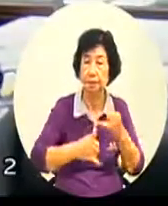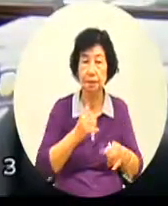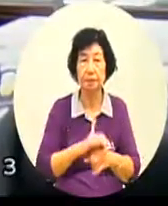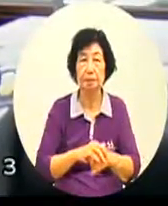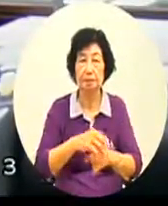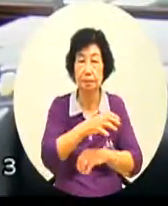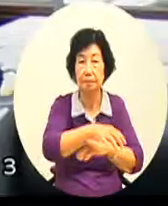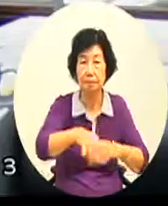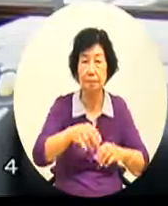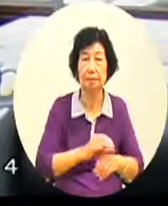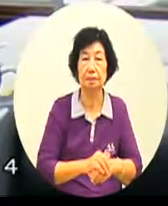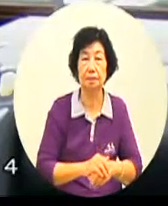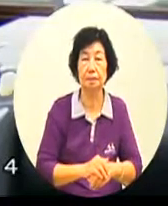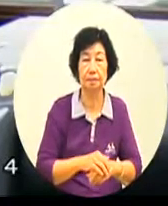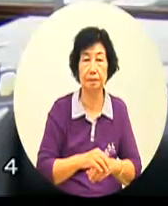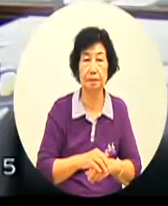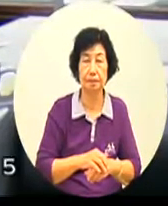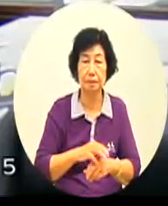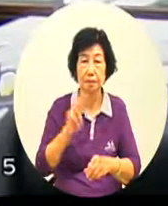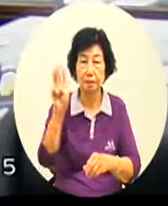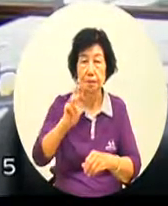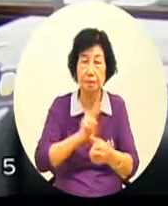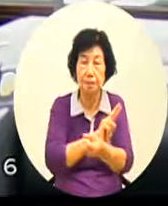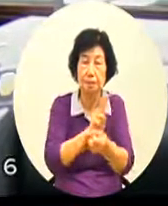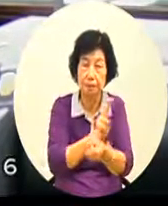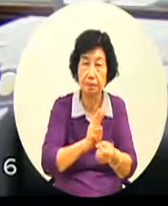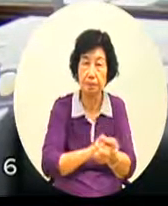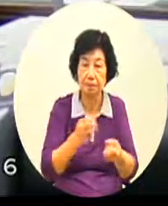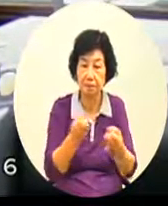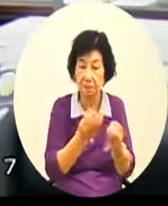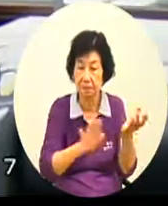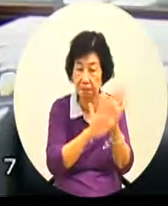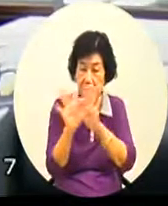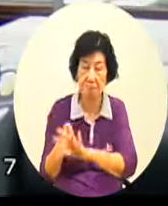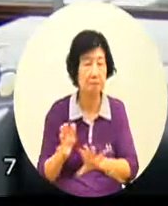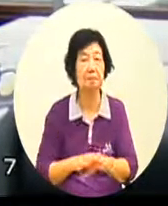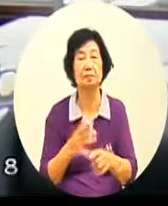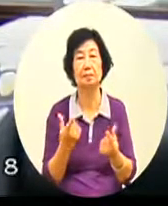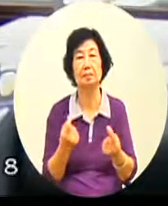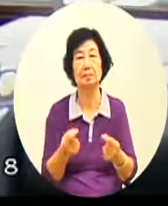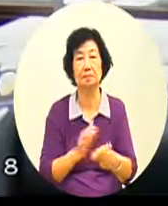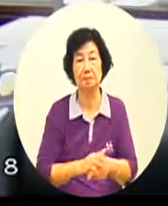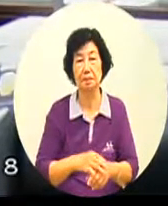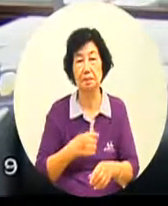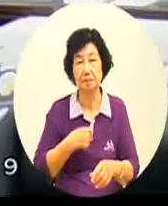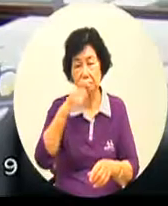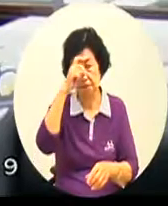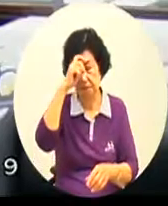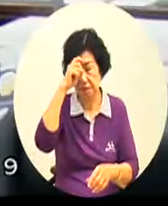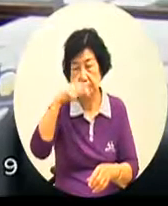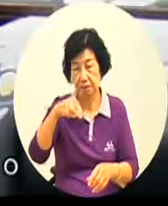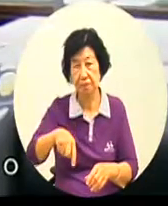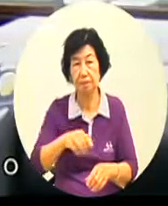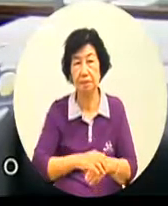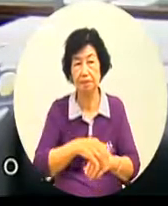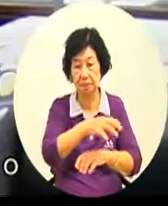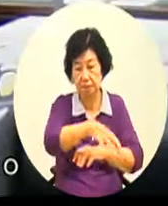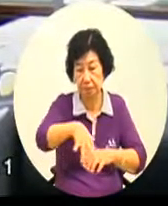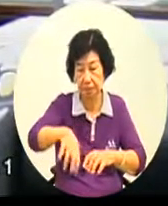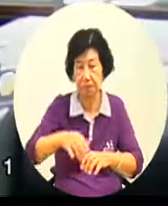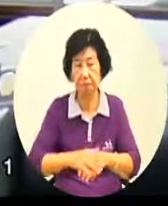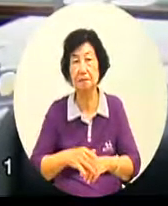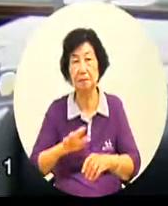一次的经验，我很了解那个状态。那所以呢，也希望这边能够更好了，因为现在看起来政府要做的做法就是这